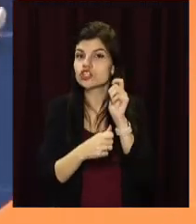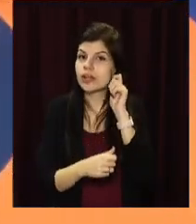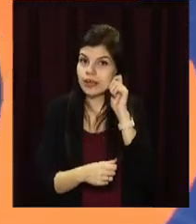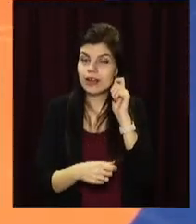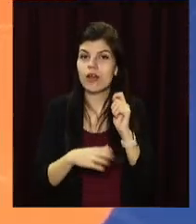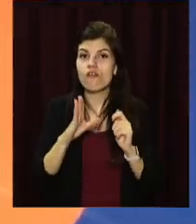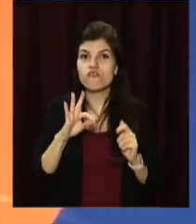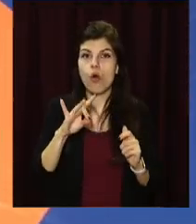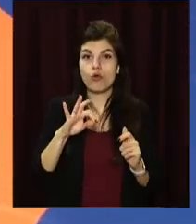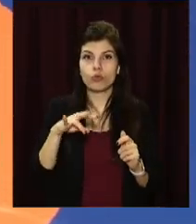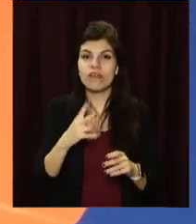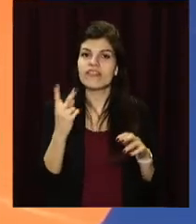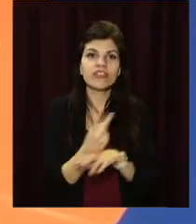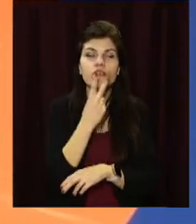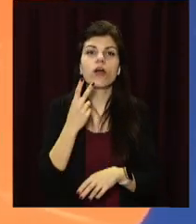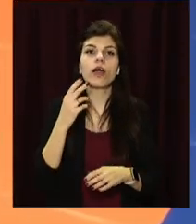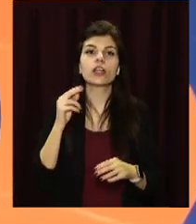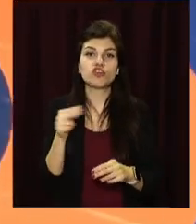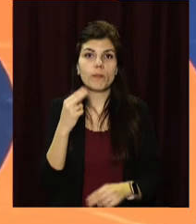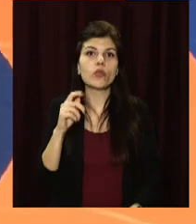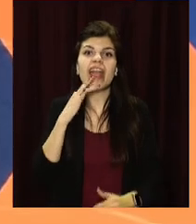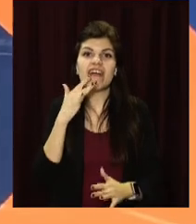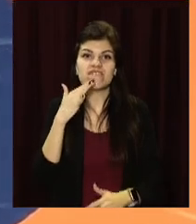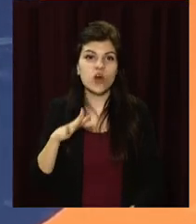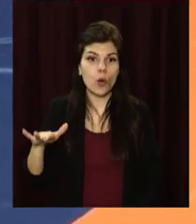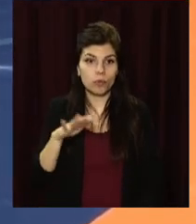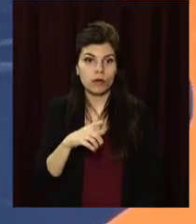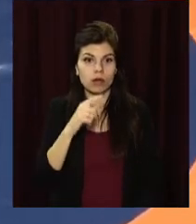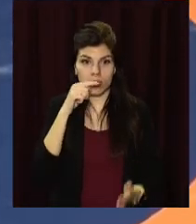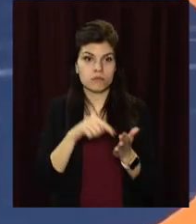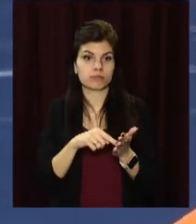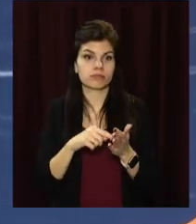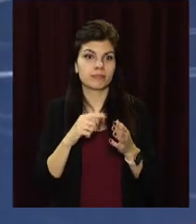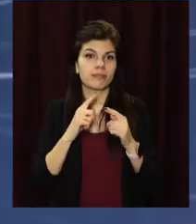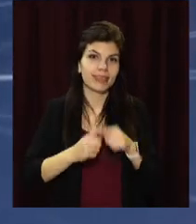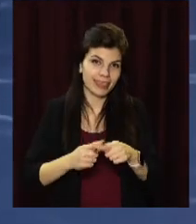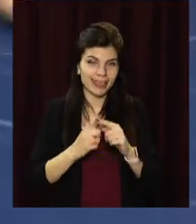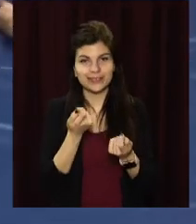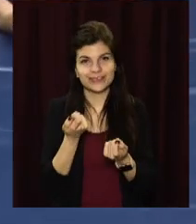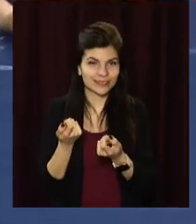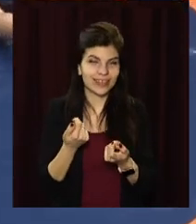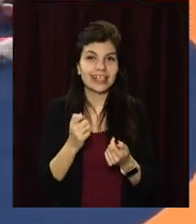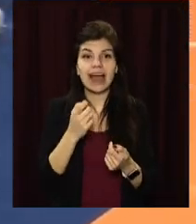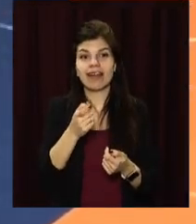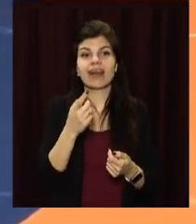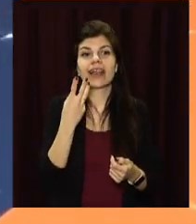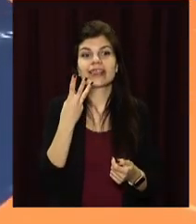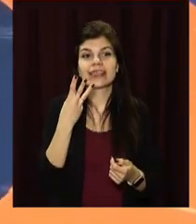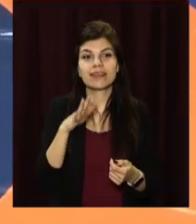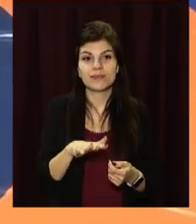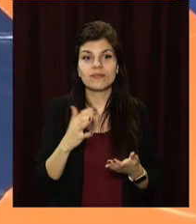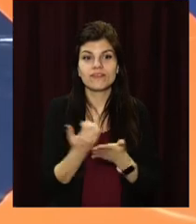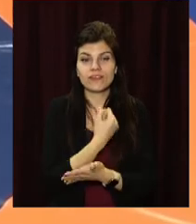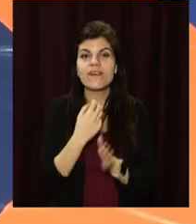Вороной. Дворазовий чемпіон Європи несподівано поступився у першій сутичці. Натомість в поєдинку за третє місце переміг суперника з